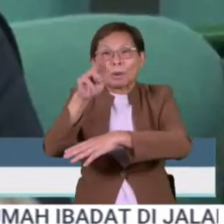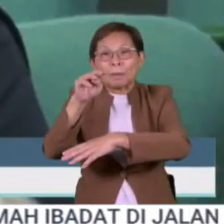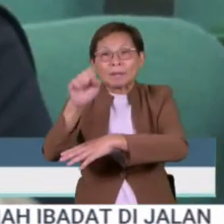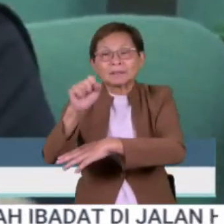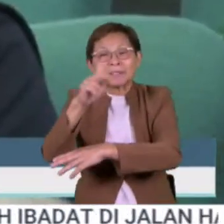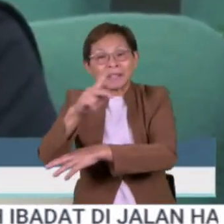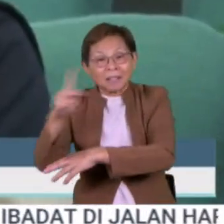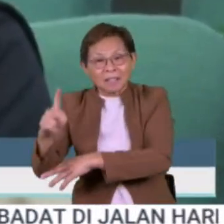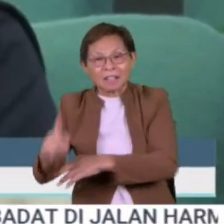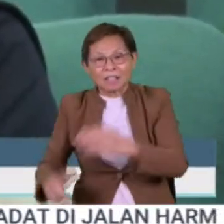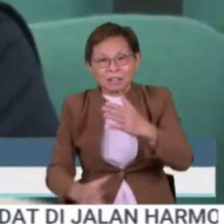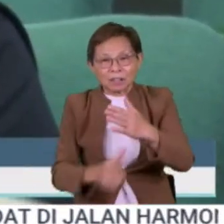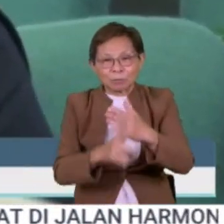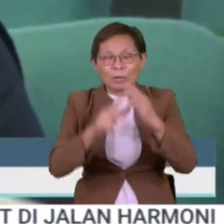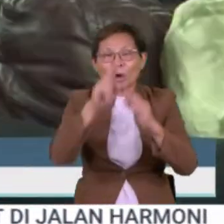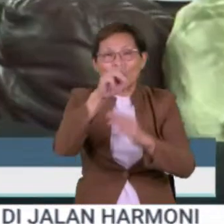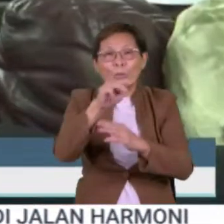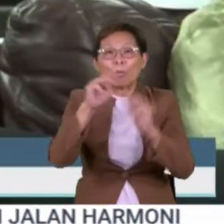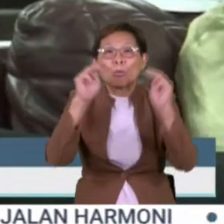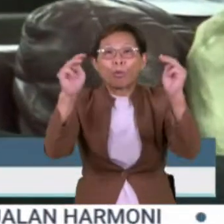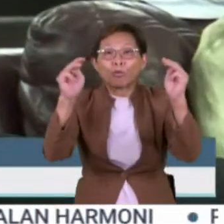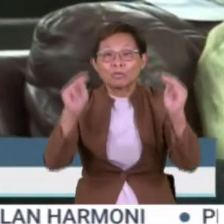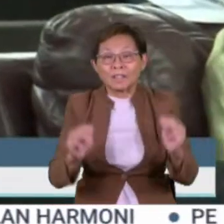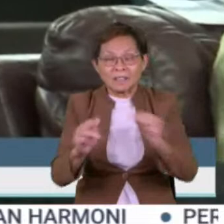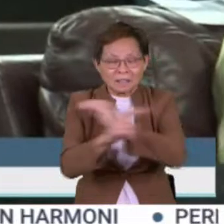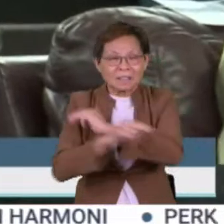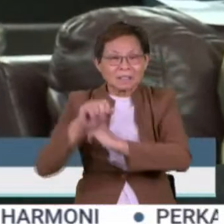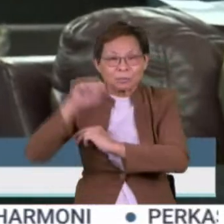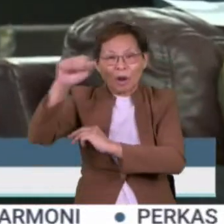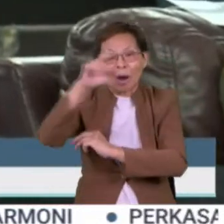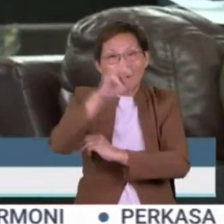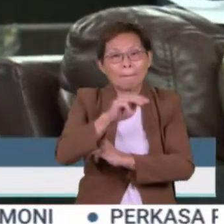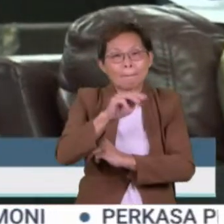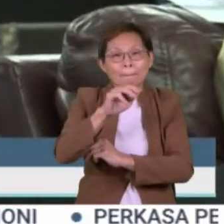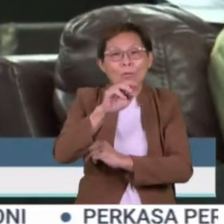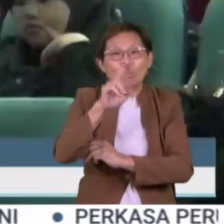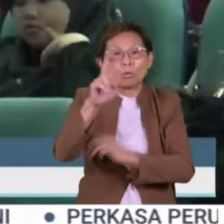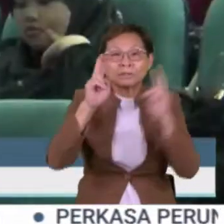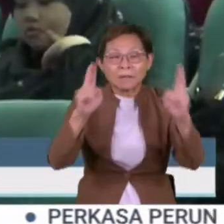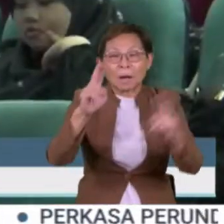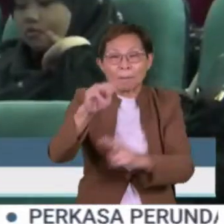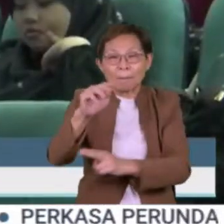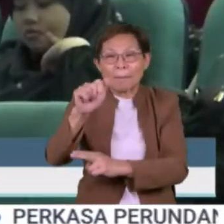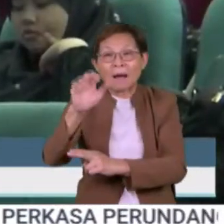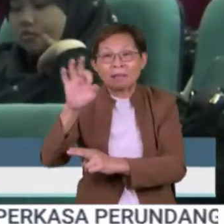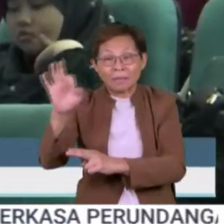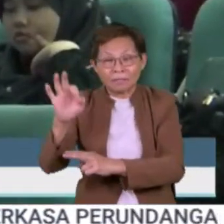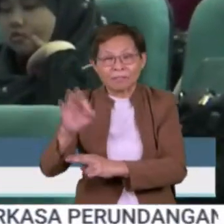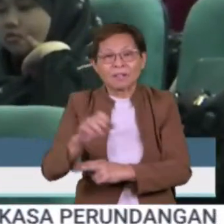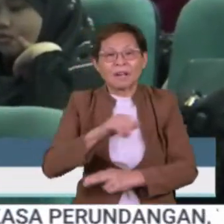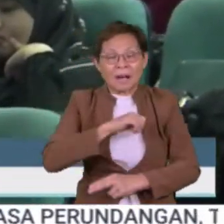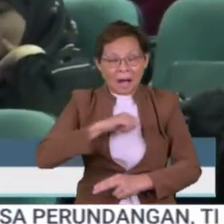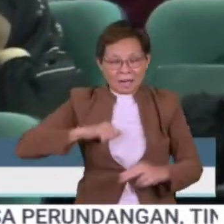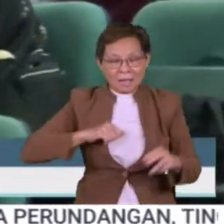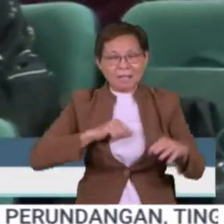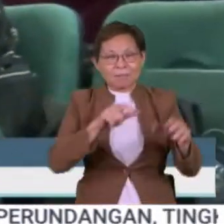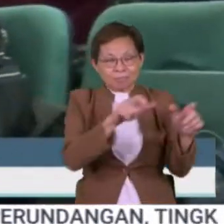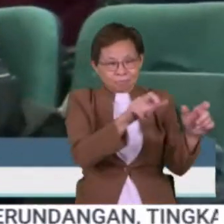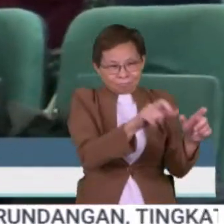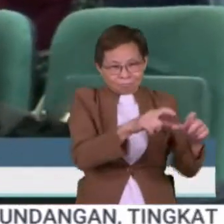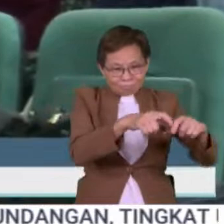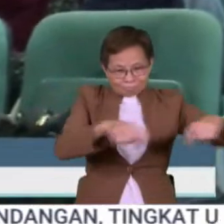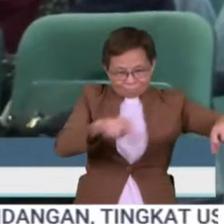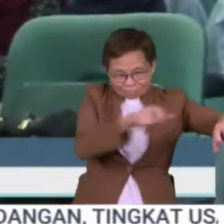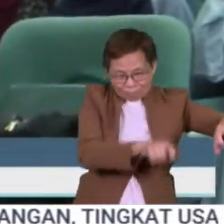sementara itu timbangan Muff di negeri Sabah Datuk Ustadz Abdul Manaf kariba yang merupakan salah seorang ahli panel ketika ditemui